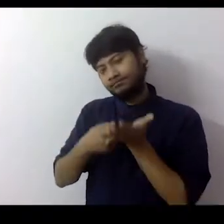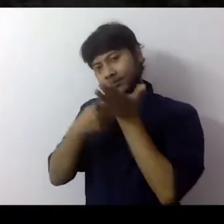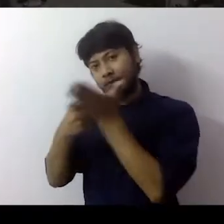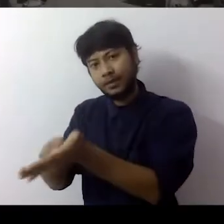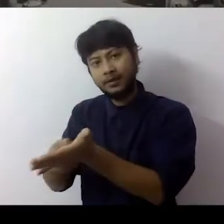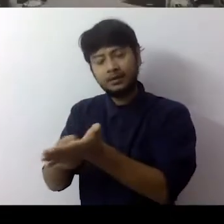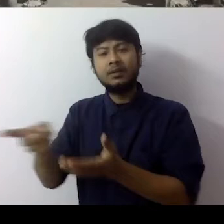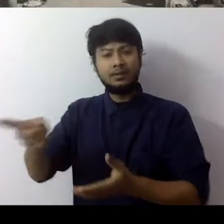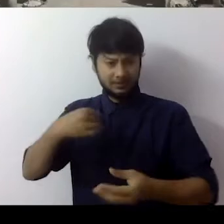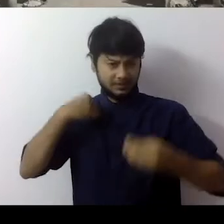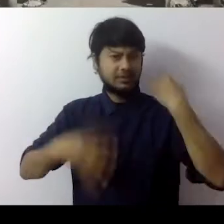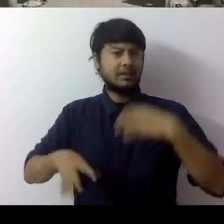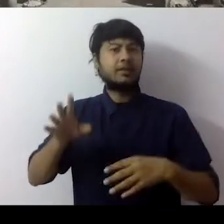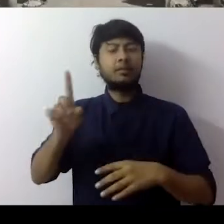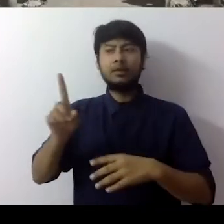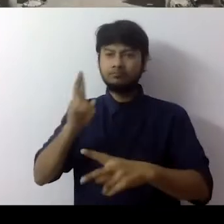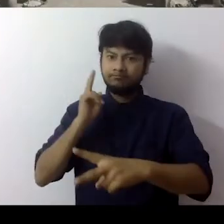आप हासिल कर रहे हो।